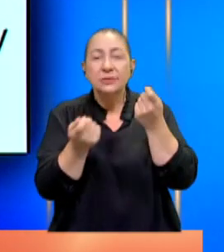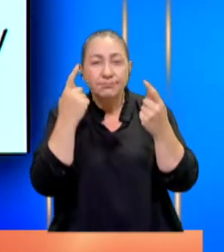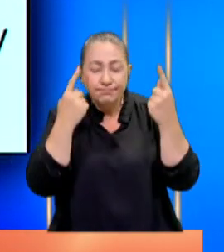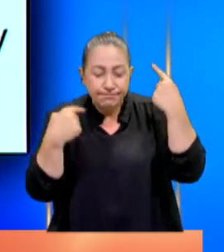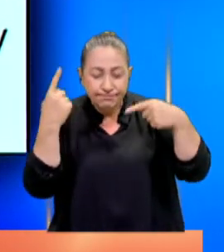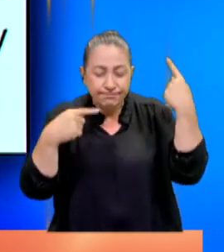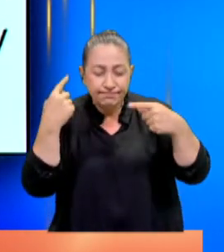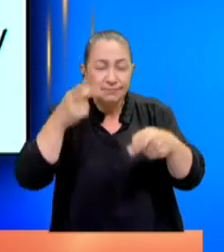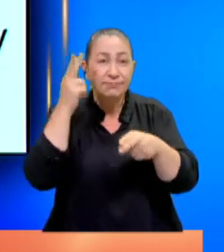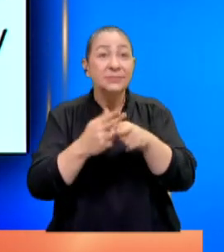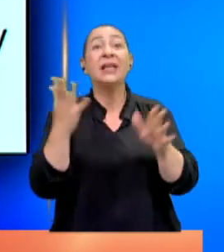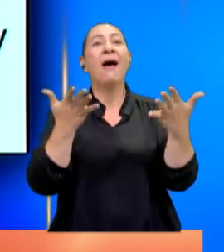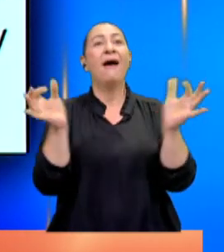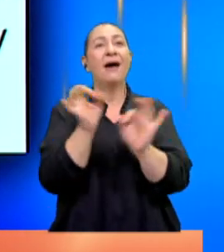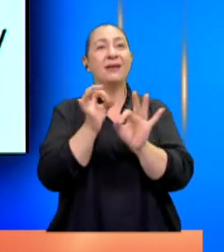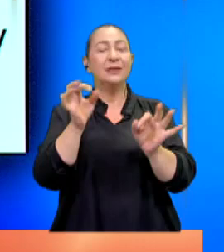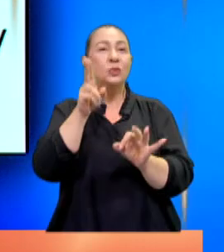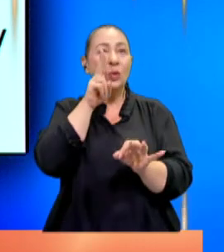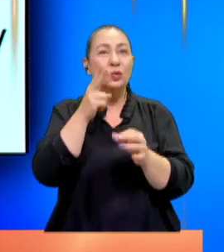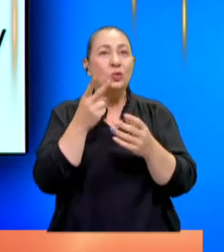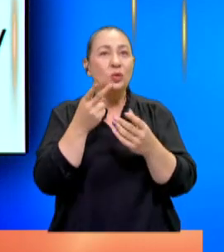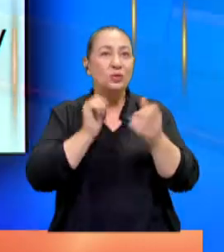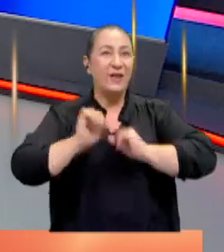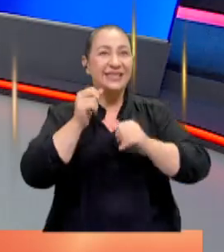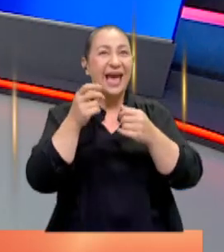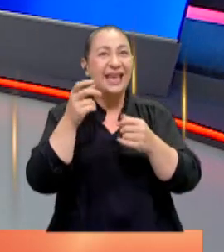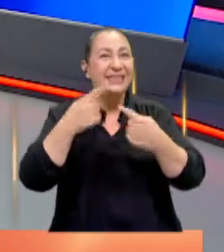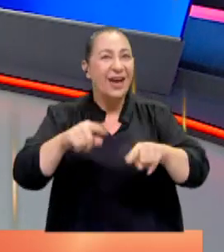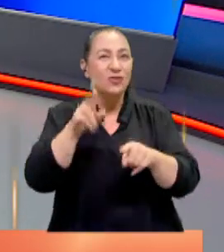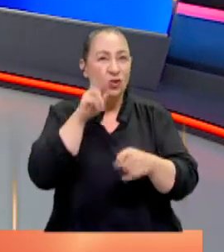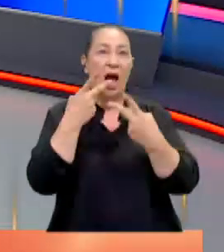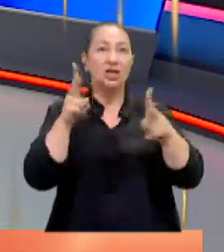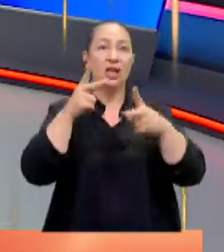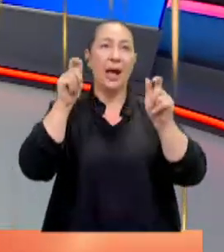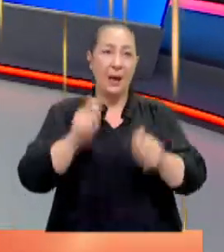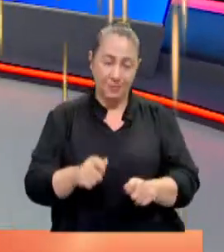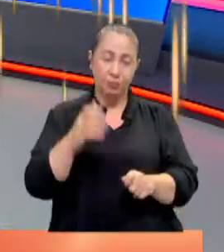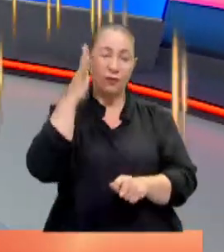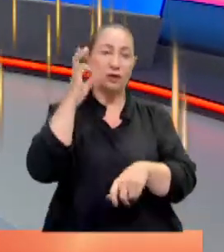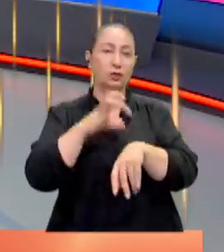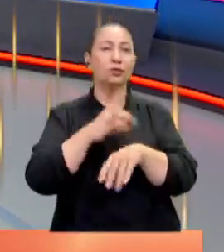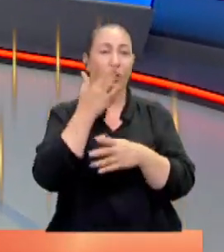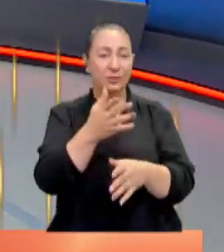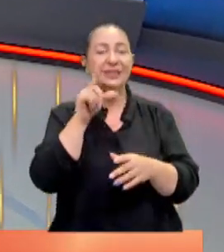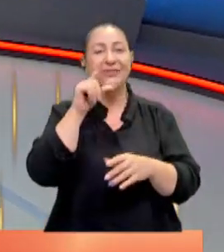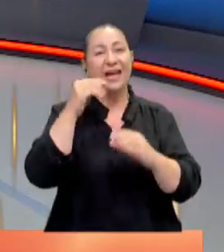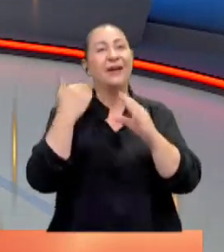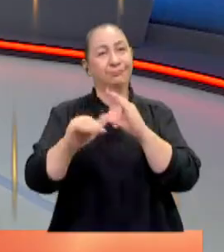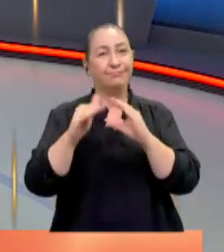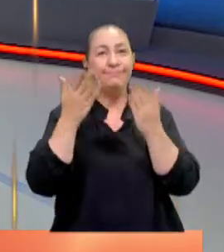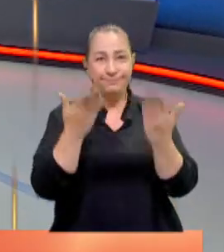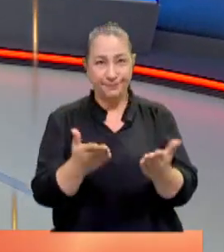sonuçlarını ilan edilen tarihten daha erken açıkladık demiş Profesör Doktor Halis Aygün Twitter hesabından